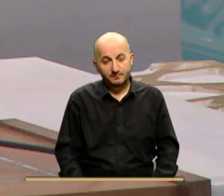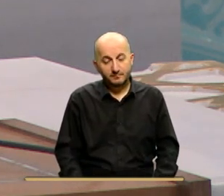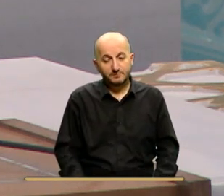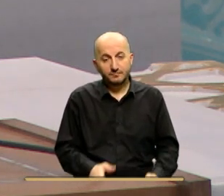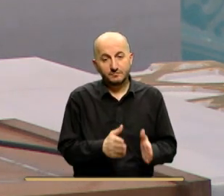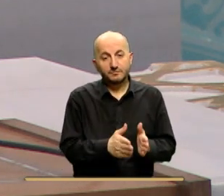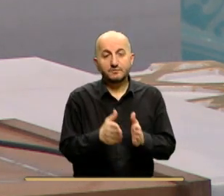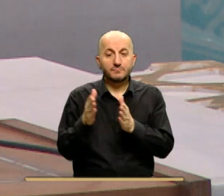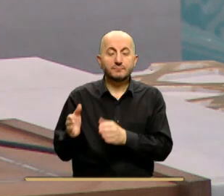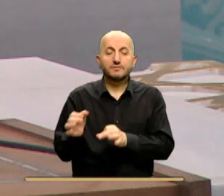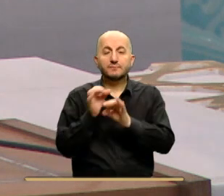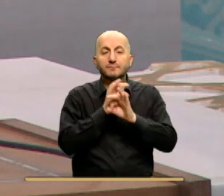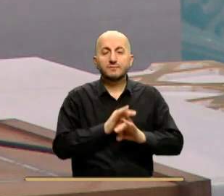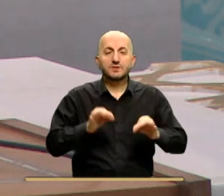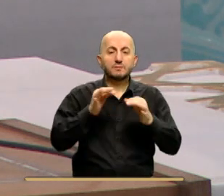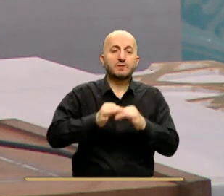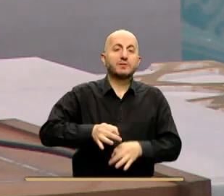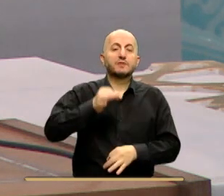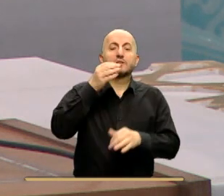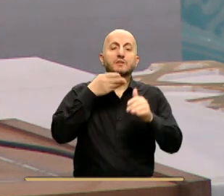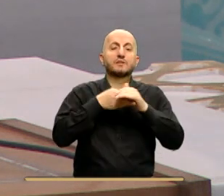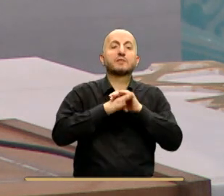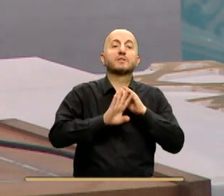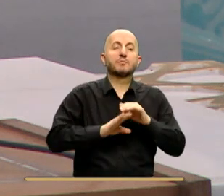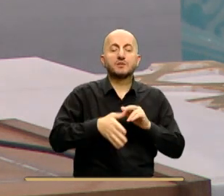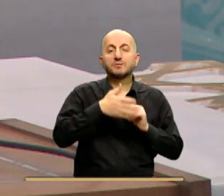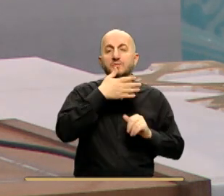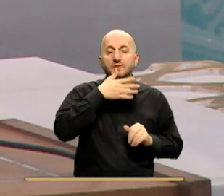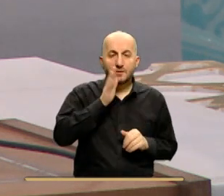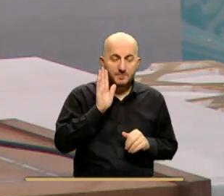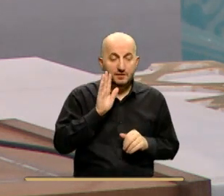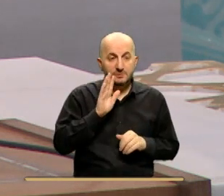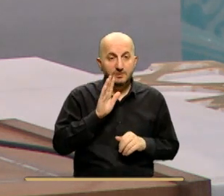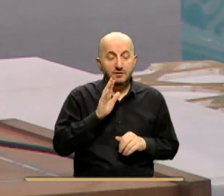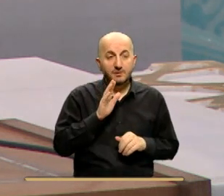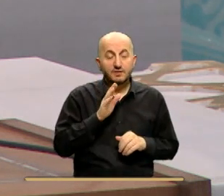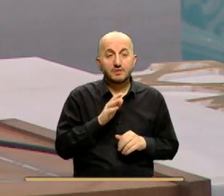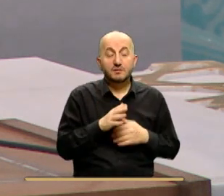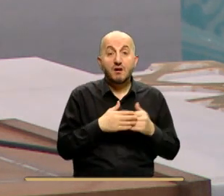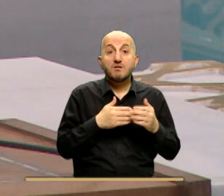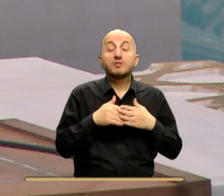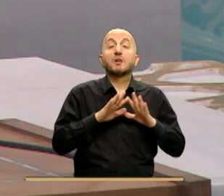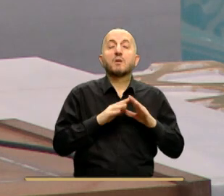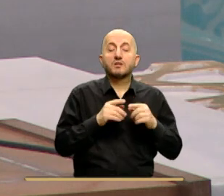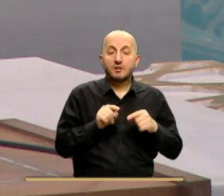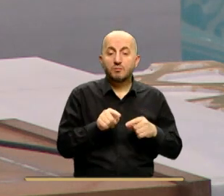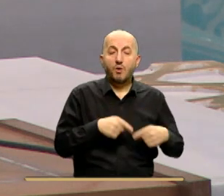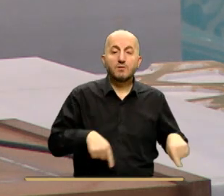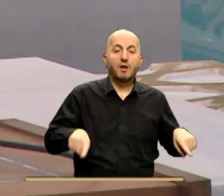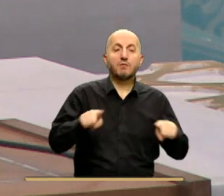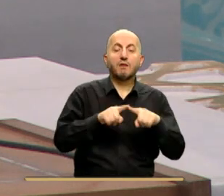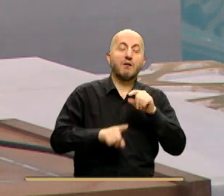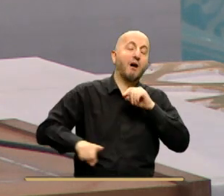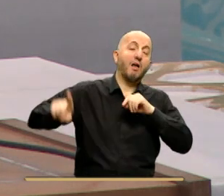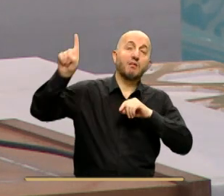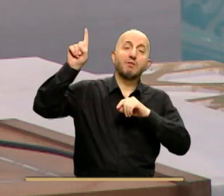Ayrıca hiçbir beşerin giremeyeceği, bilemeyeceği, müdahale edemeyeceği bu alanlara